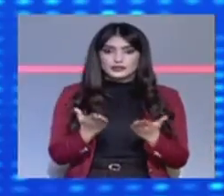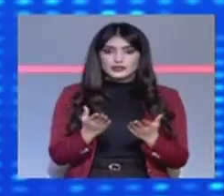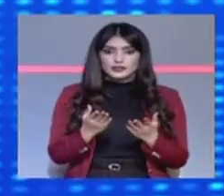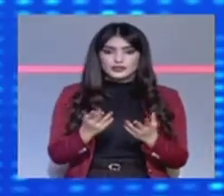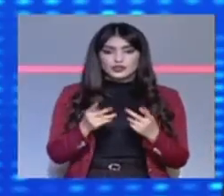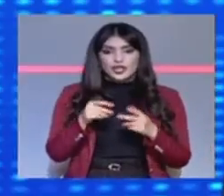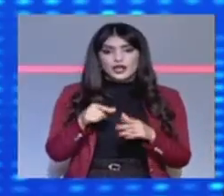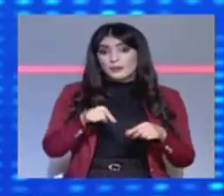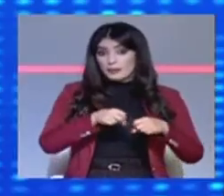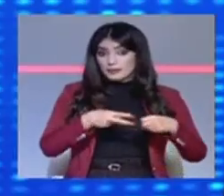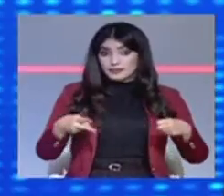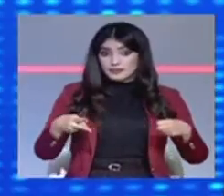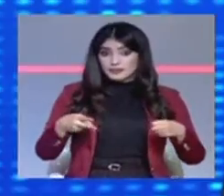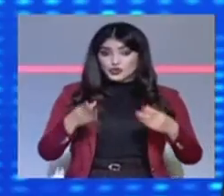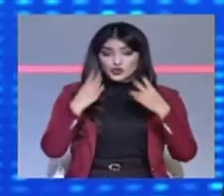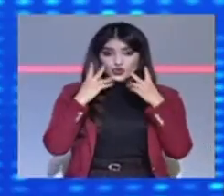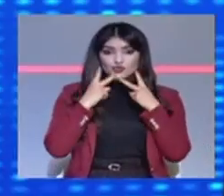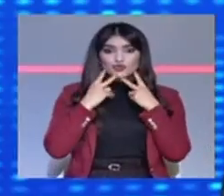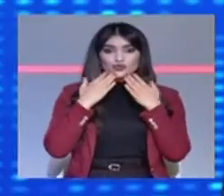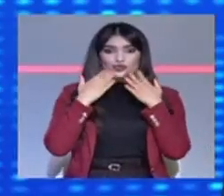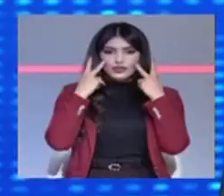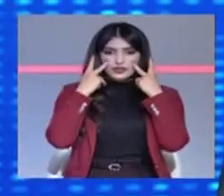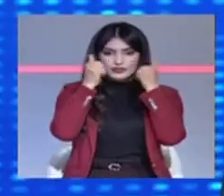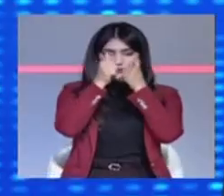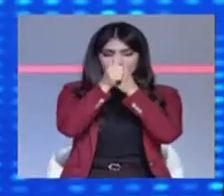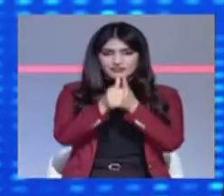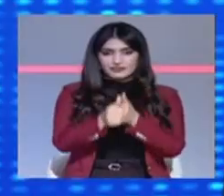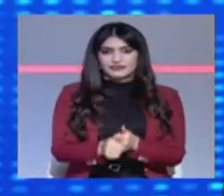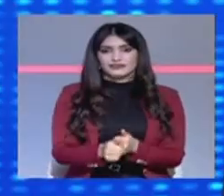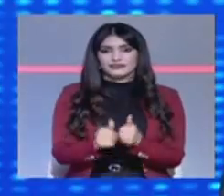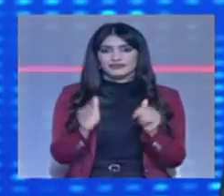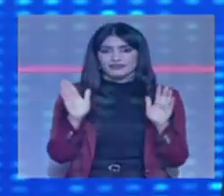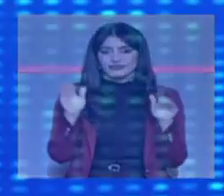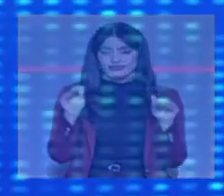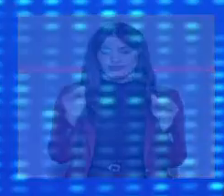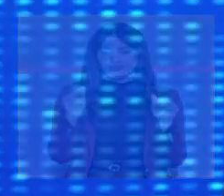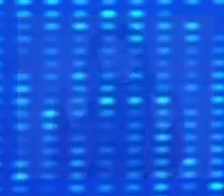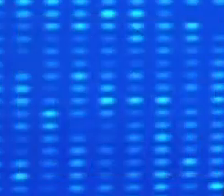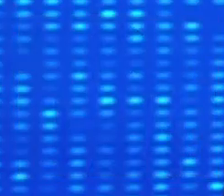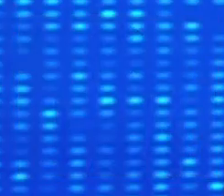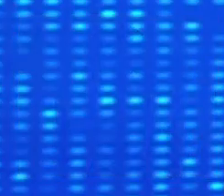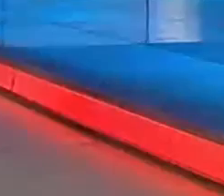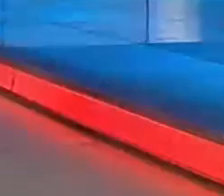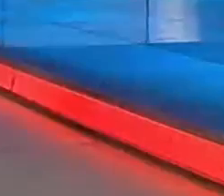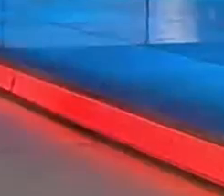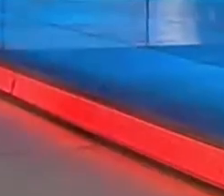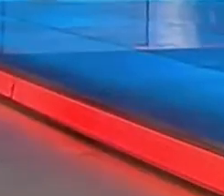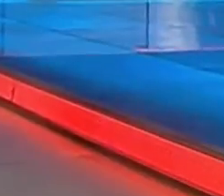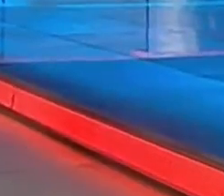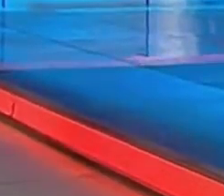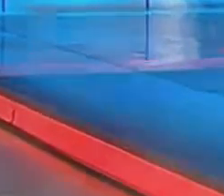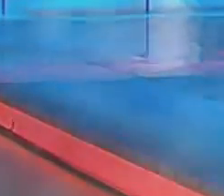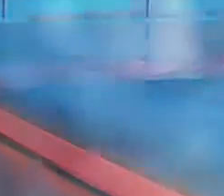سنتين بقيه برامجنا الى اللقاء